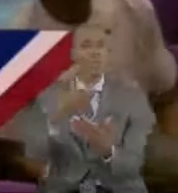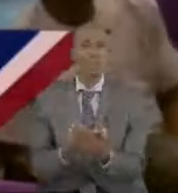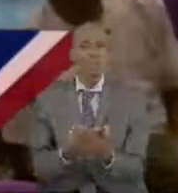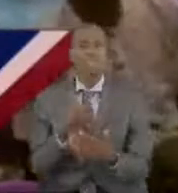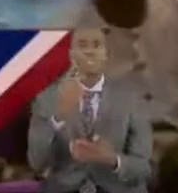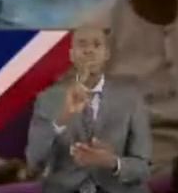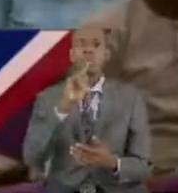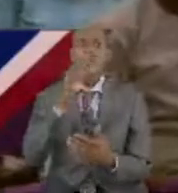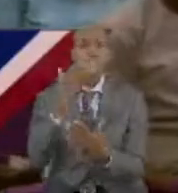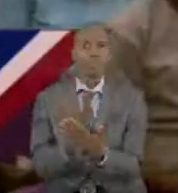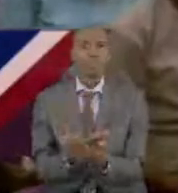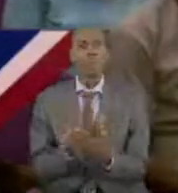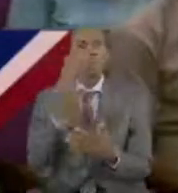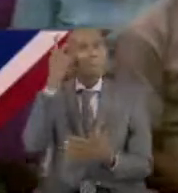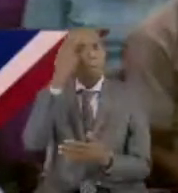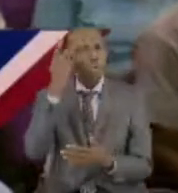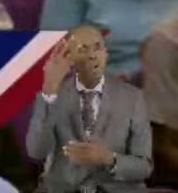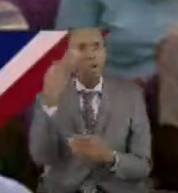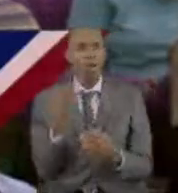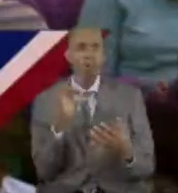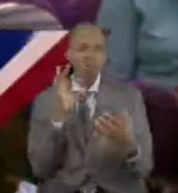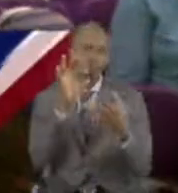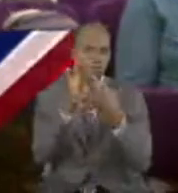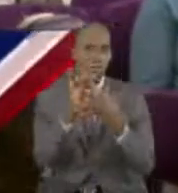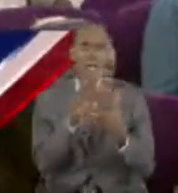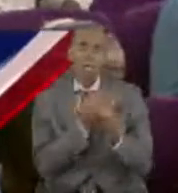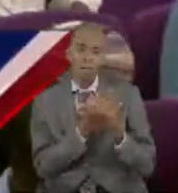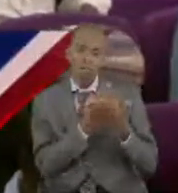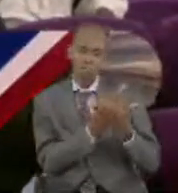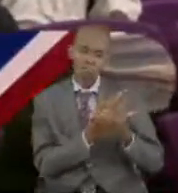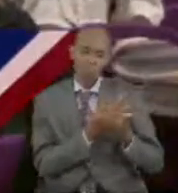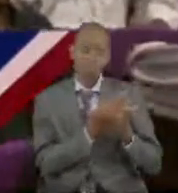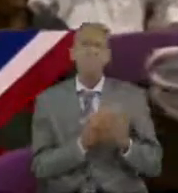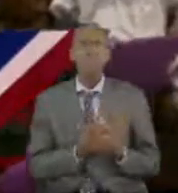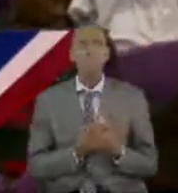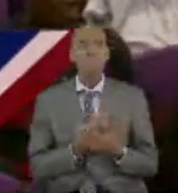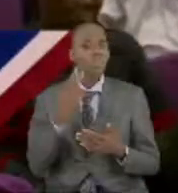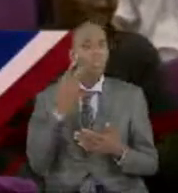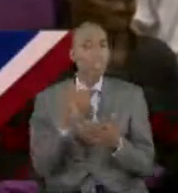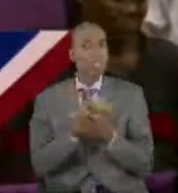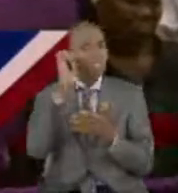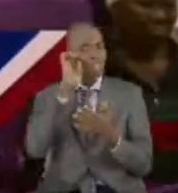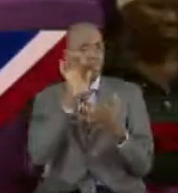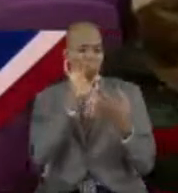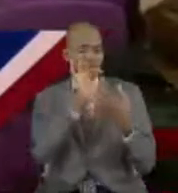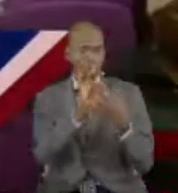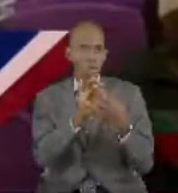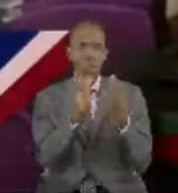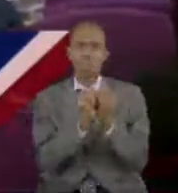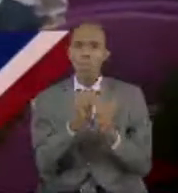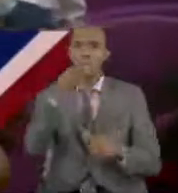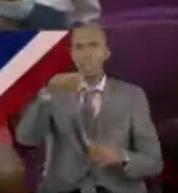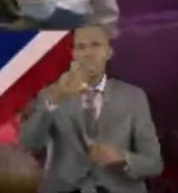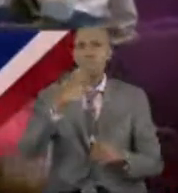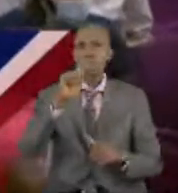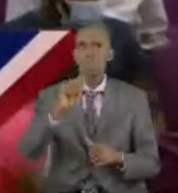l'objectif évident, l'objectif manifeste de la connexion et de la consultation. Nous voyons ici, il s'est connecté à Pierre,